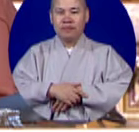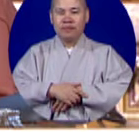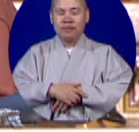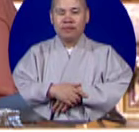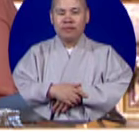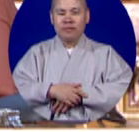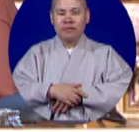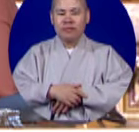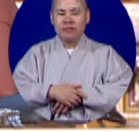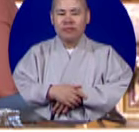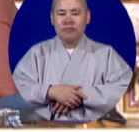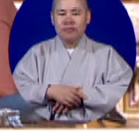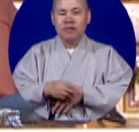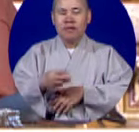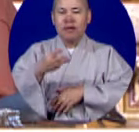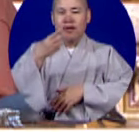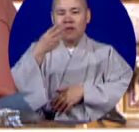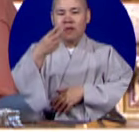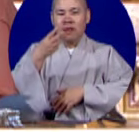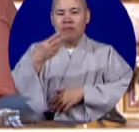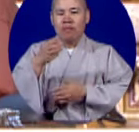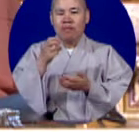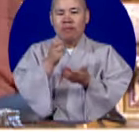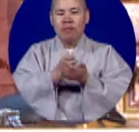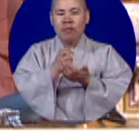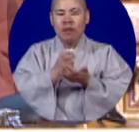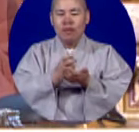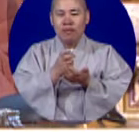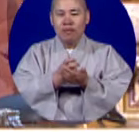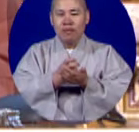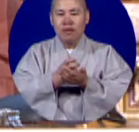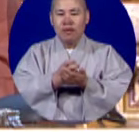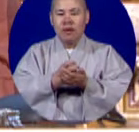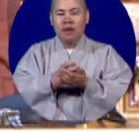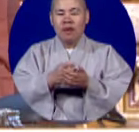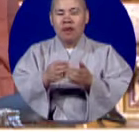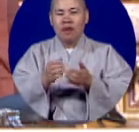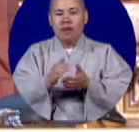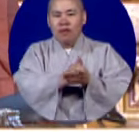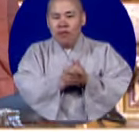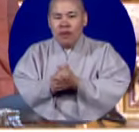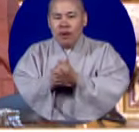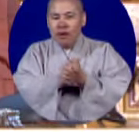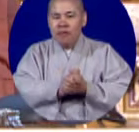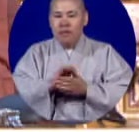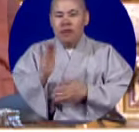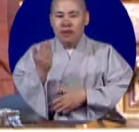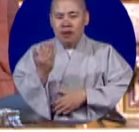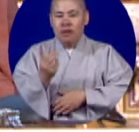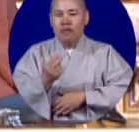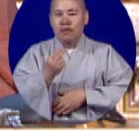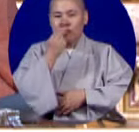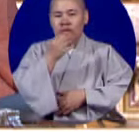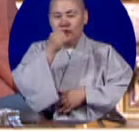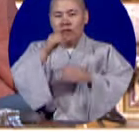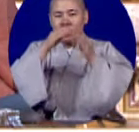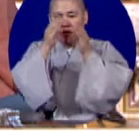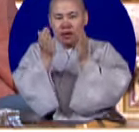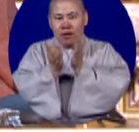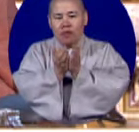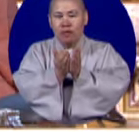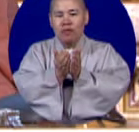삼법 화합이 명의 중생이라. 삼법이 화합된 것을 중생이라고